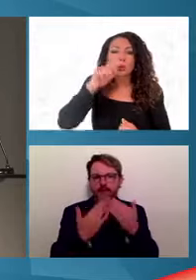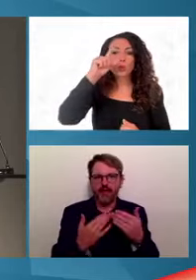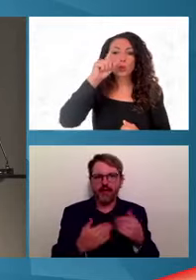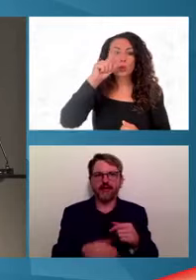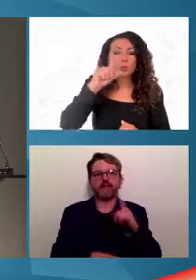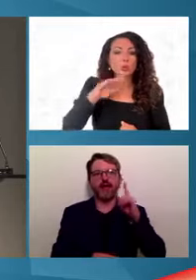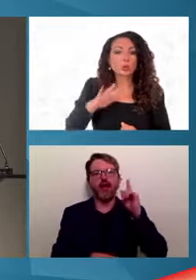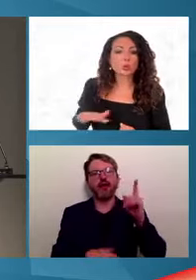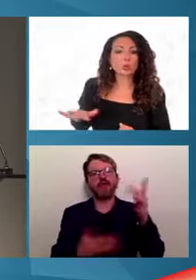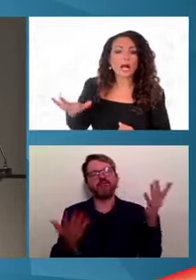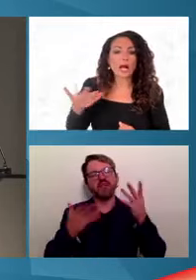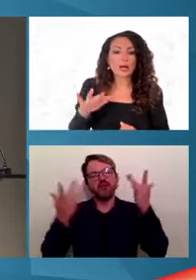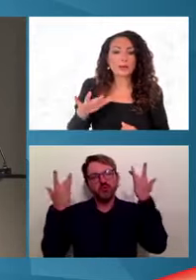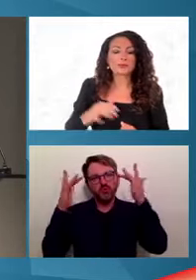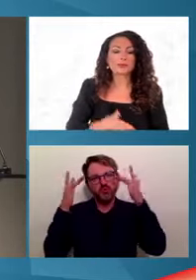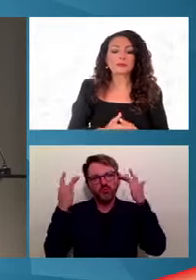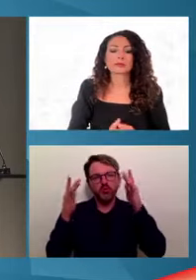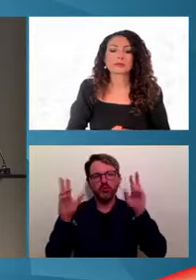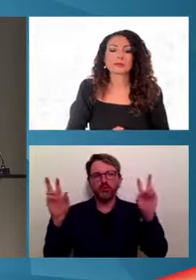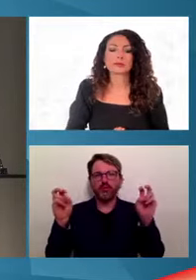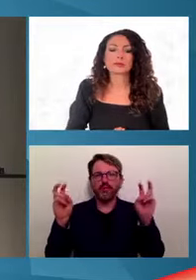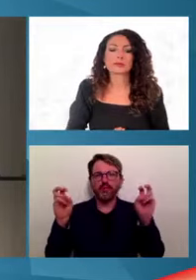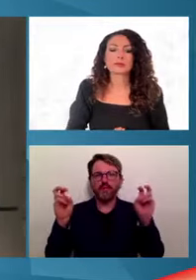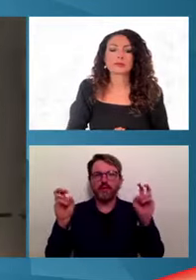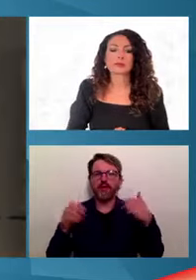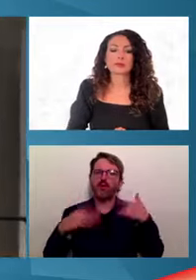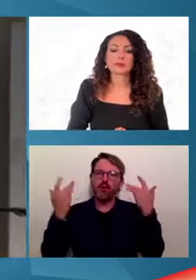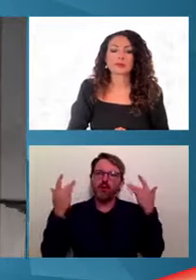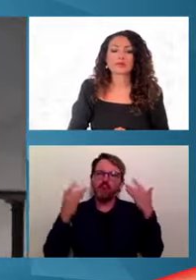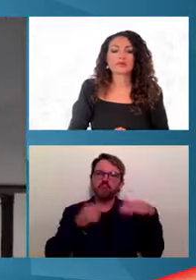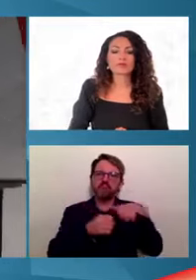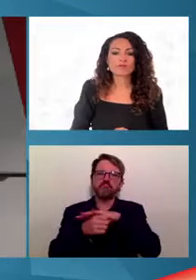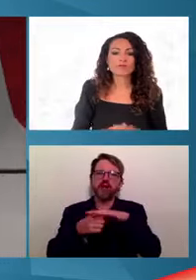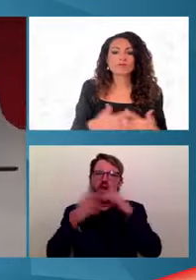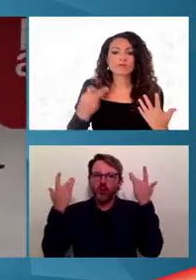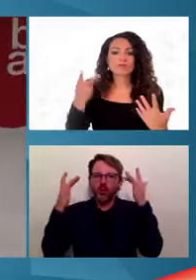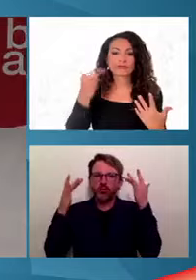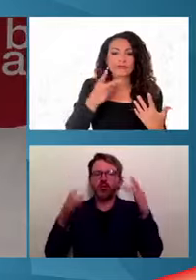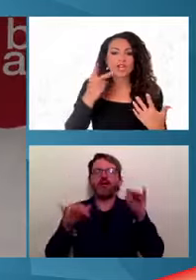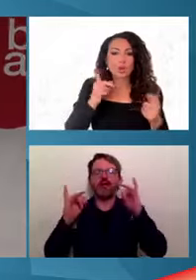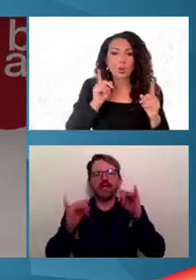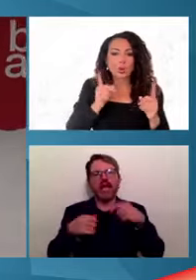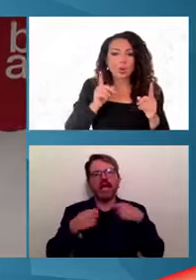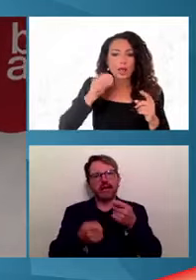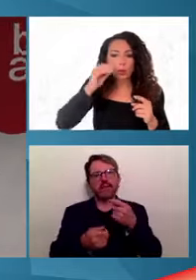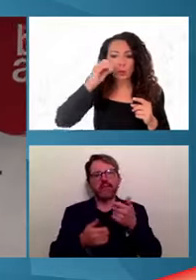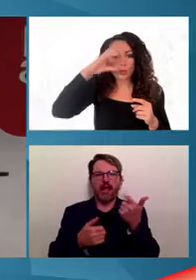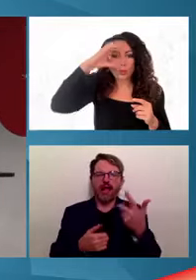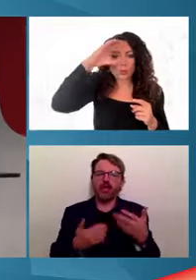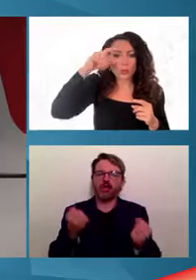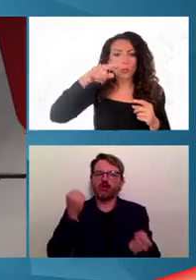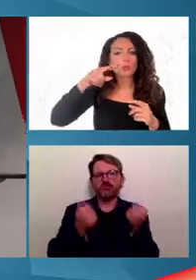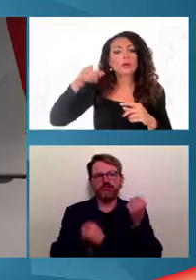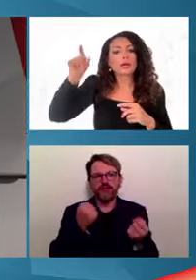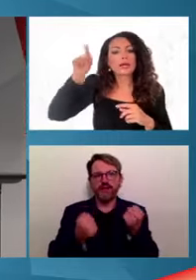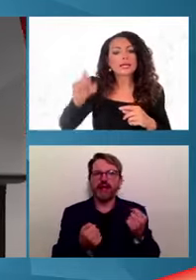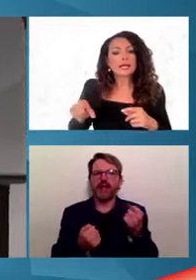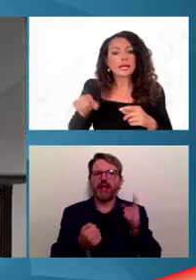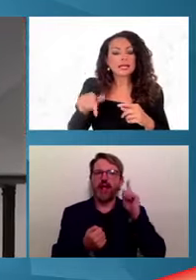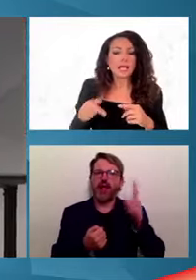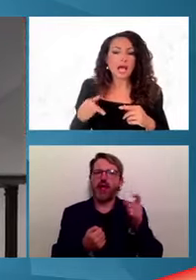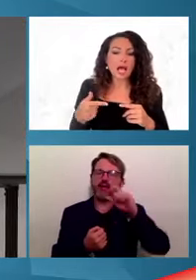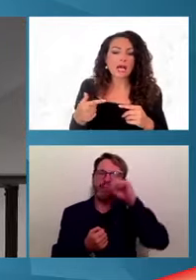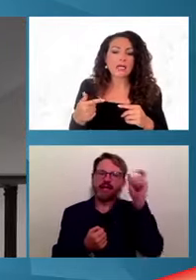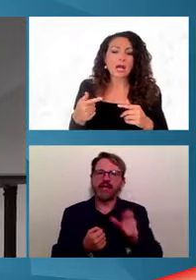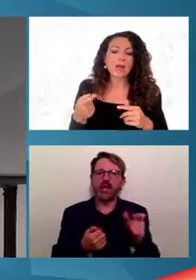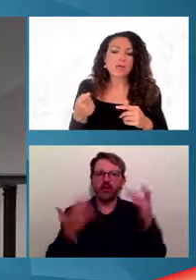come tanti settori, ha avuto delle difficoltà. Ecco, per la cultura italiana non abbiamo lasciato indietro nessuno, perché in 2 anni e mezzo di